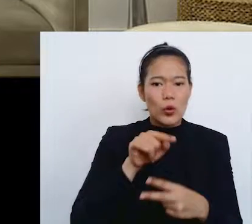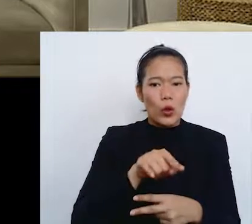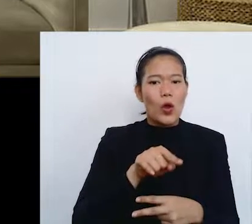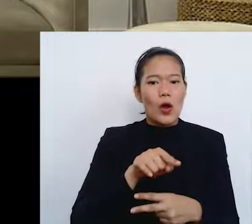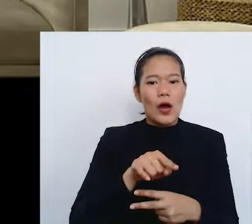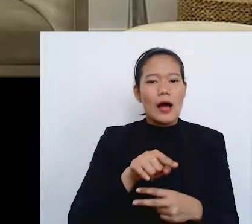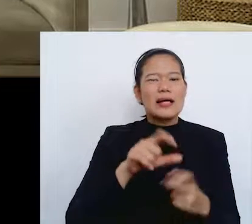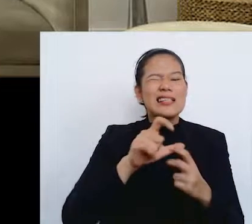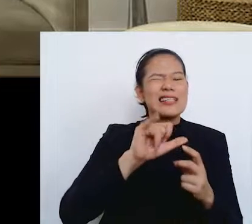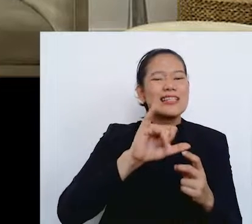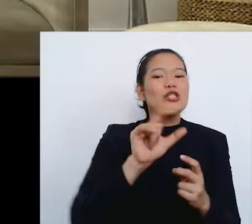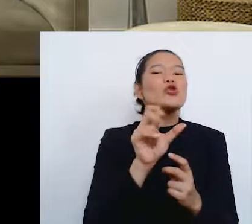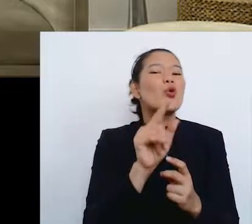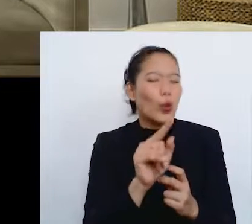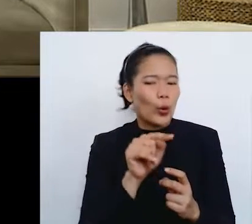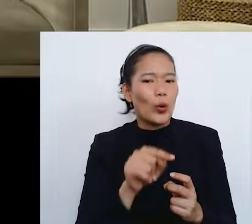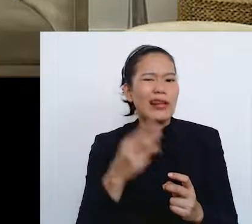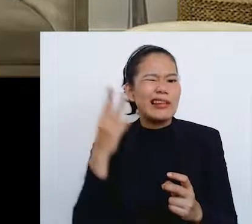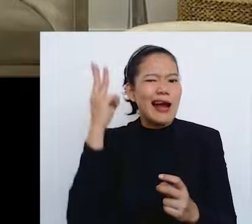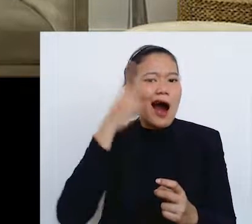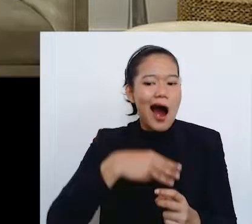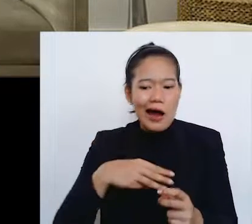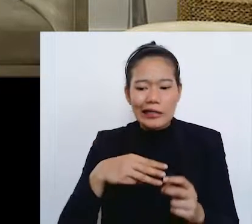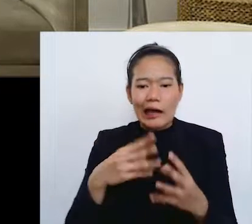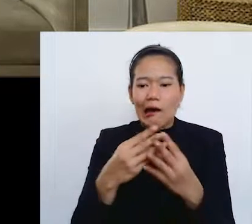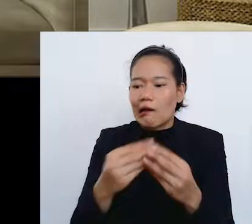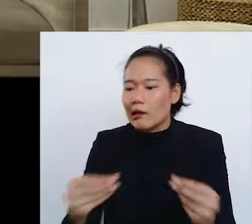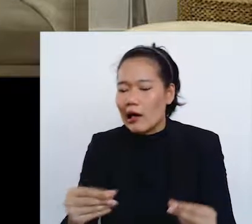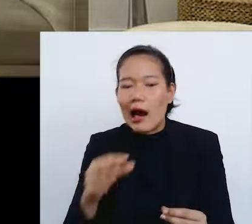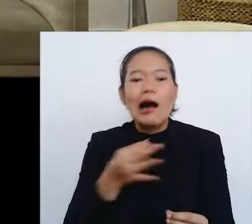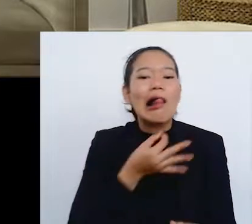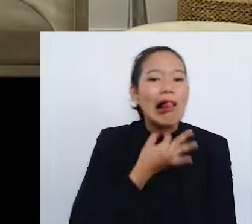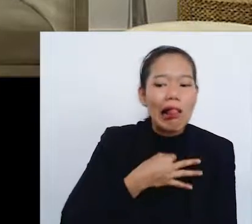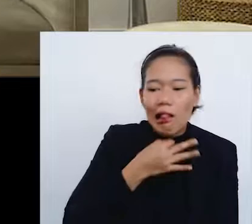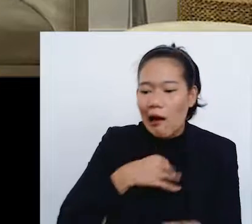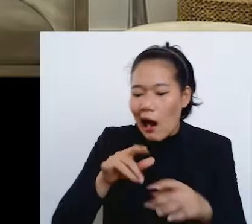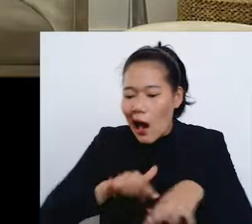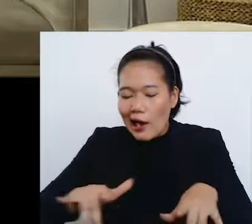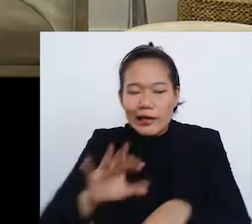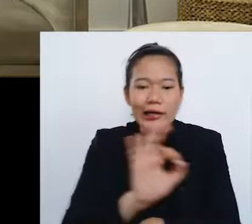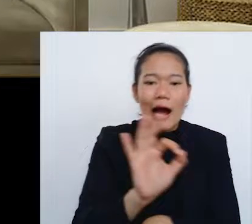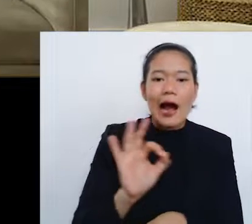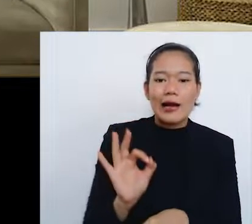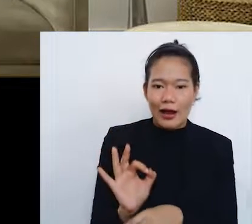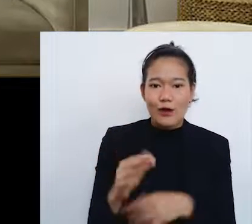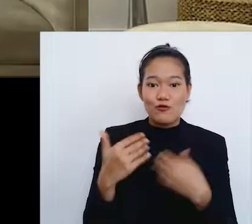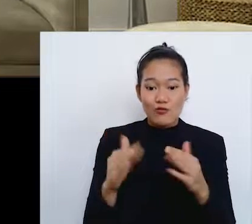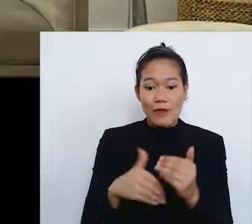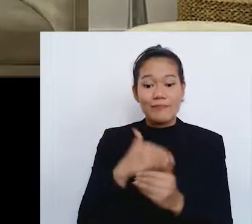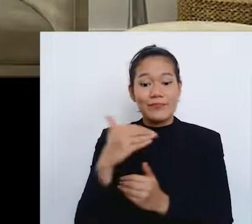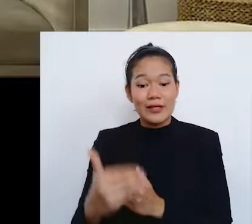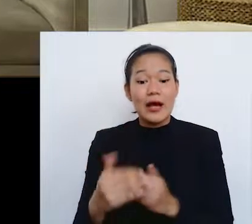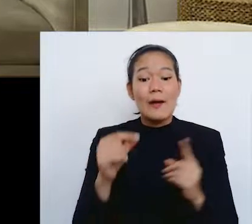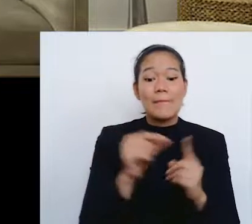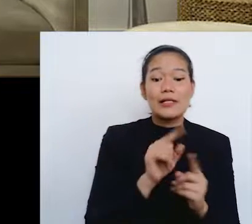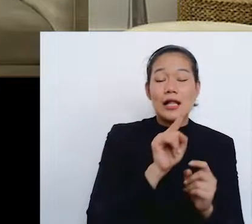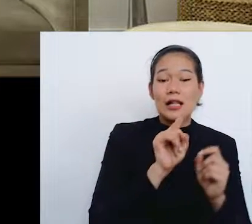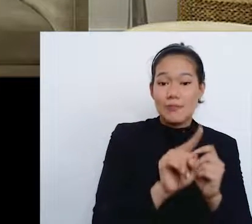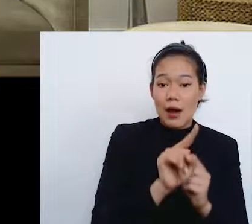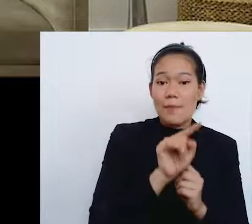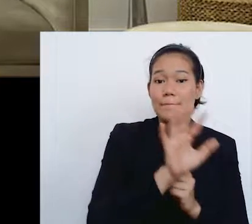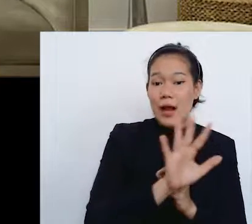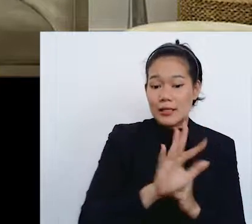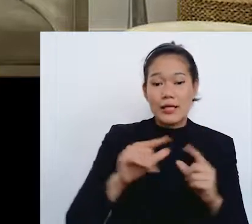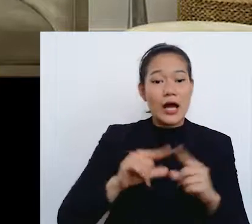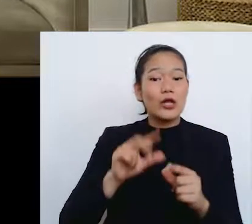3 hari itu mereka tidak mendapatkan air. Lalu kemudian kita bisa melihat di dalam Keluaran pasal